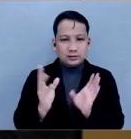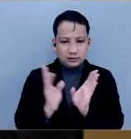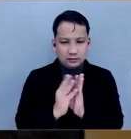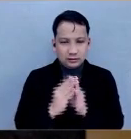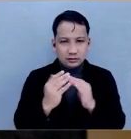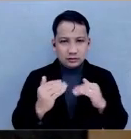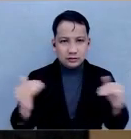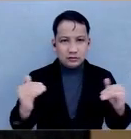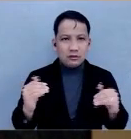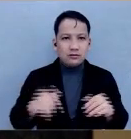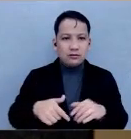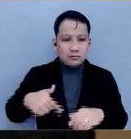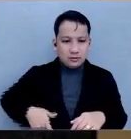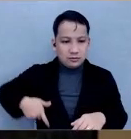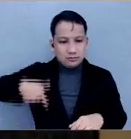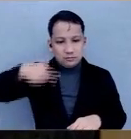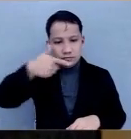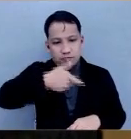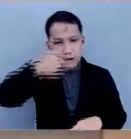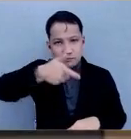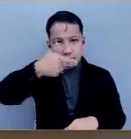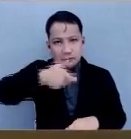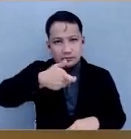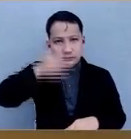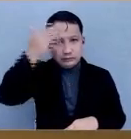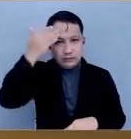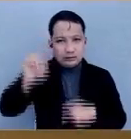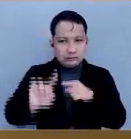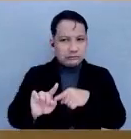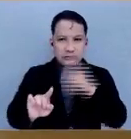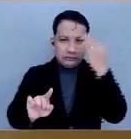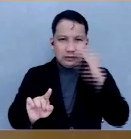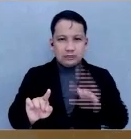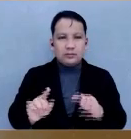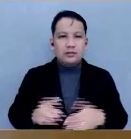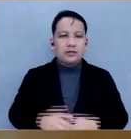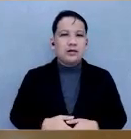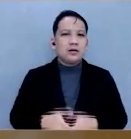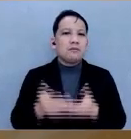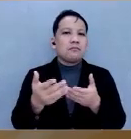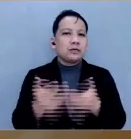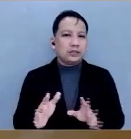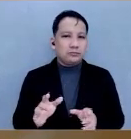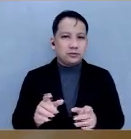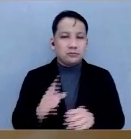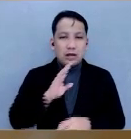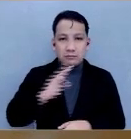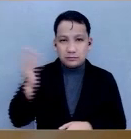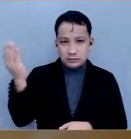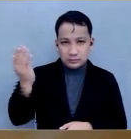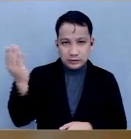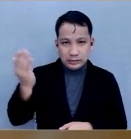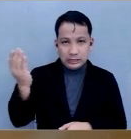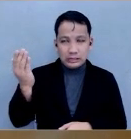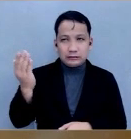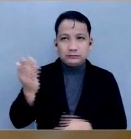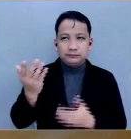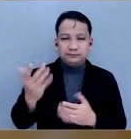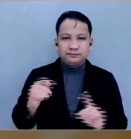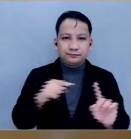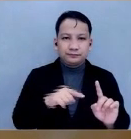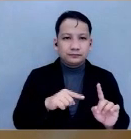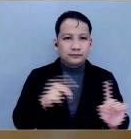nang bigla siyang barilin ng hindi pa nakikilalang lalaki. After pong magtanong pa at magsalita po nung ating biktima